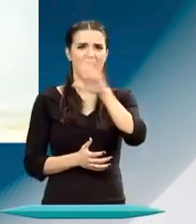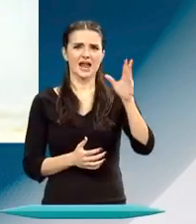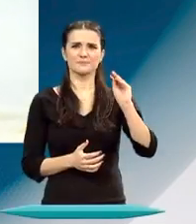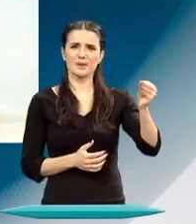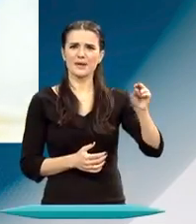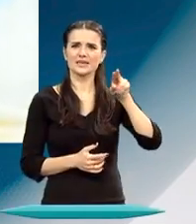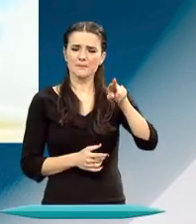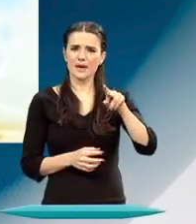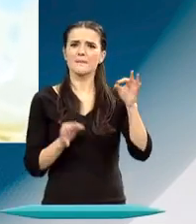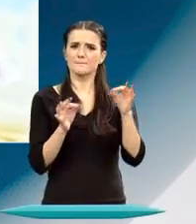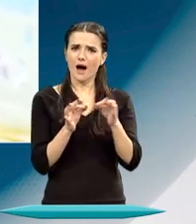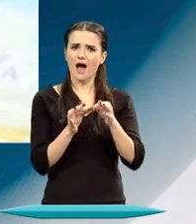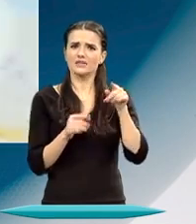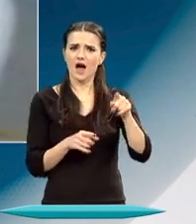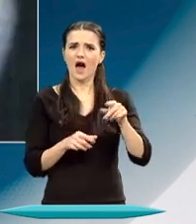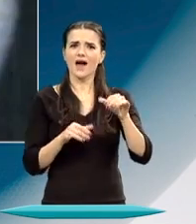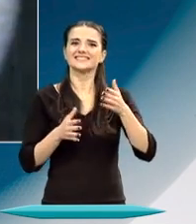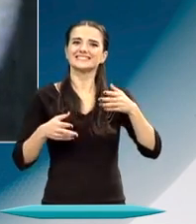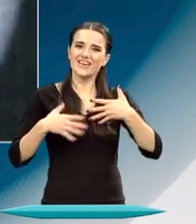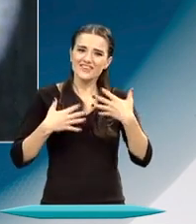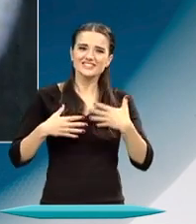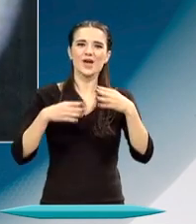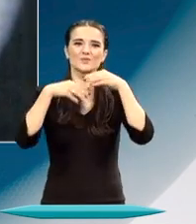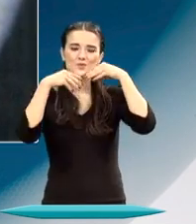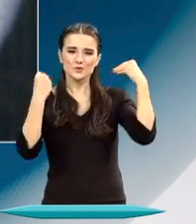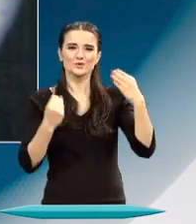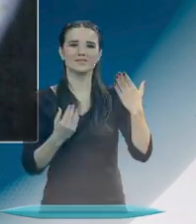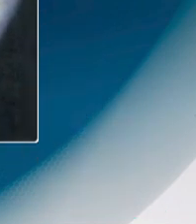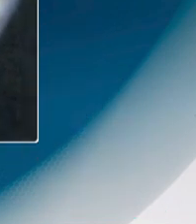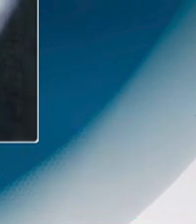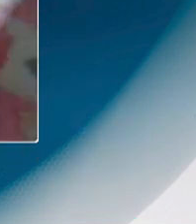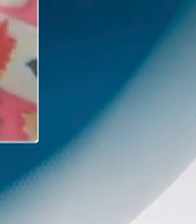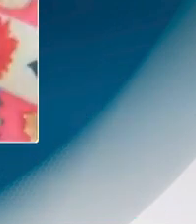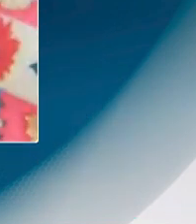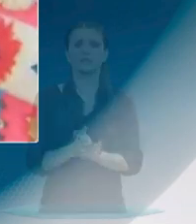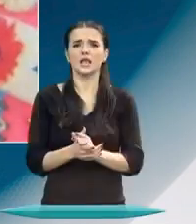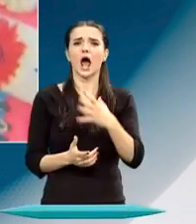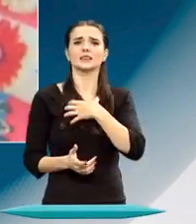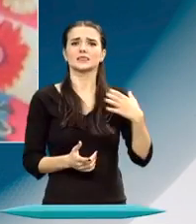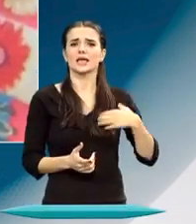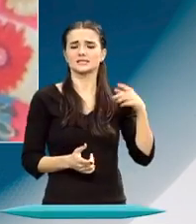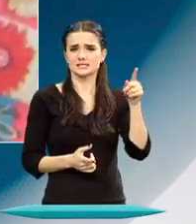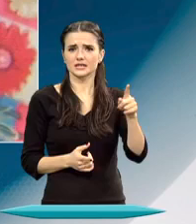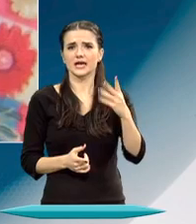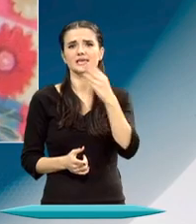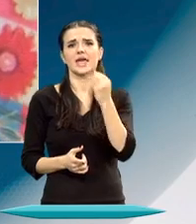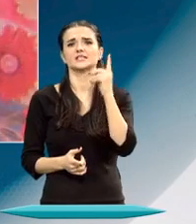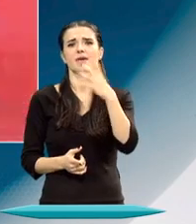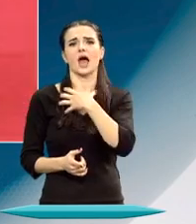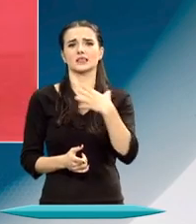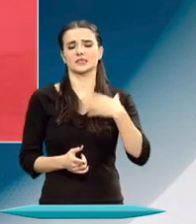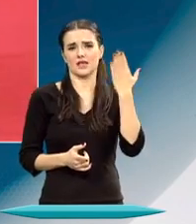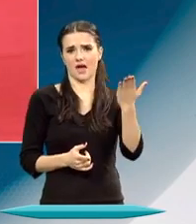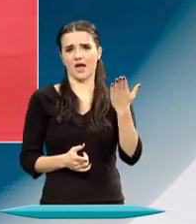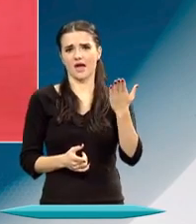Her bebek gibi Baha bebek de sevinçle, mutlulukla karşılanır. Gülden Demirci genç bir